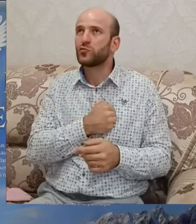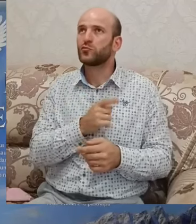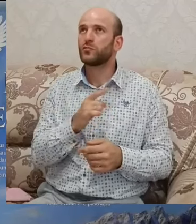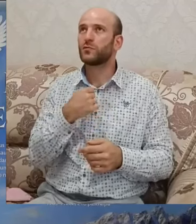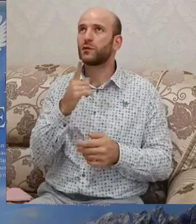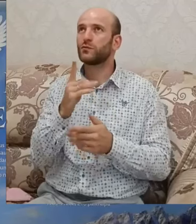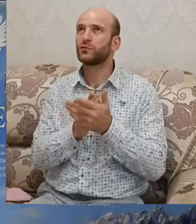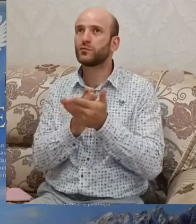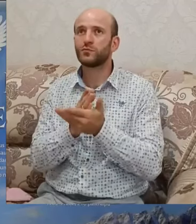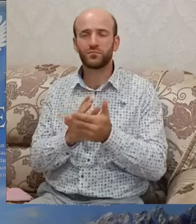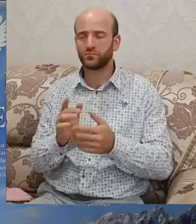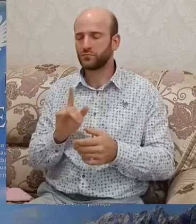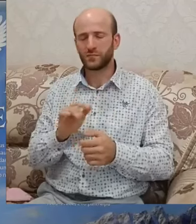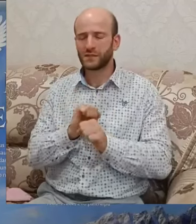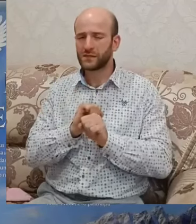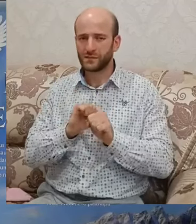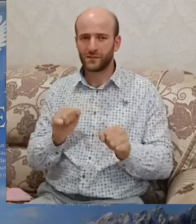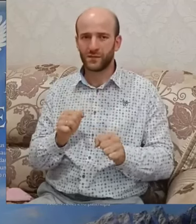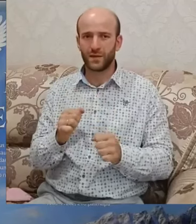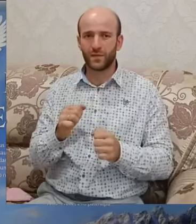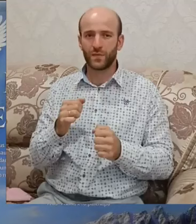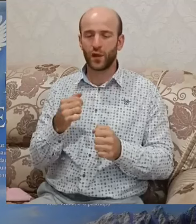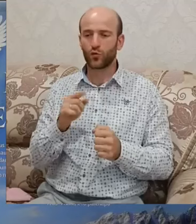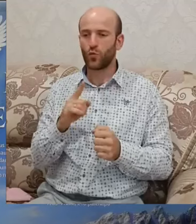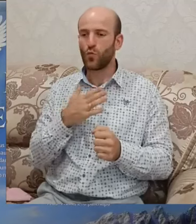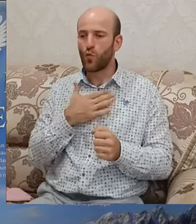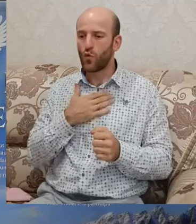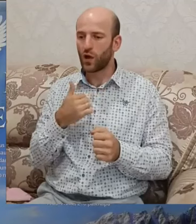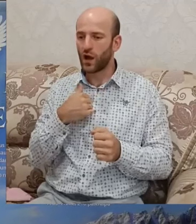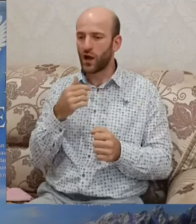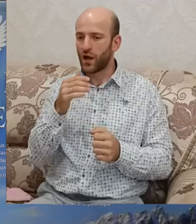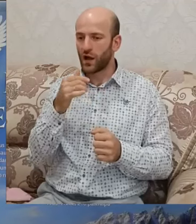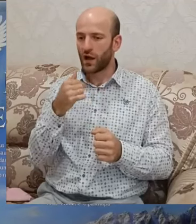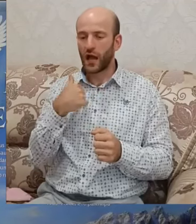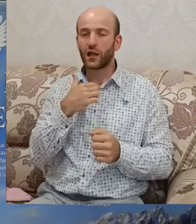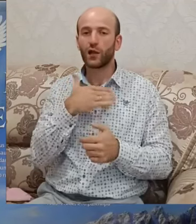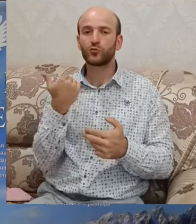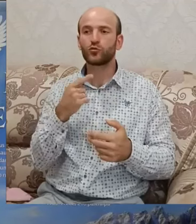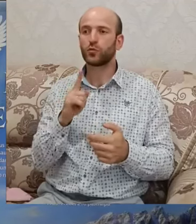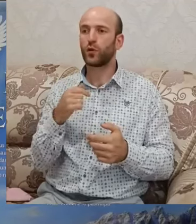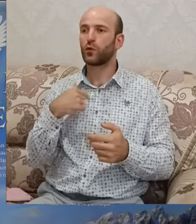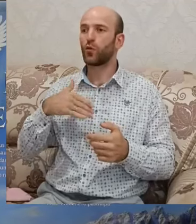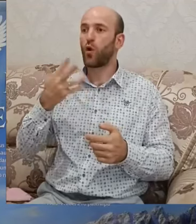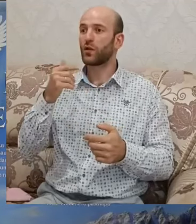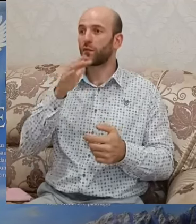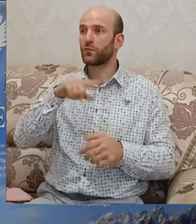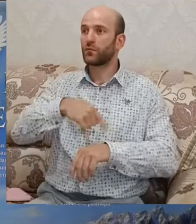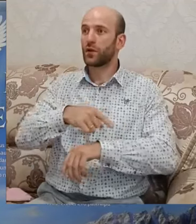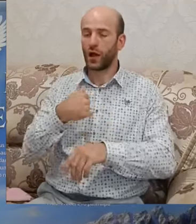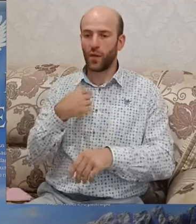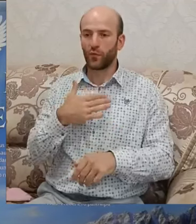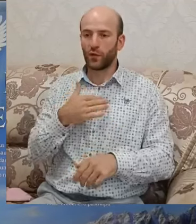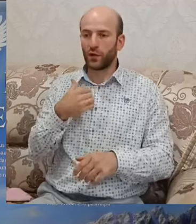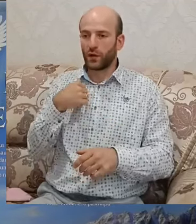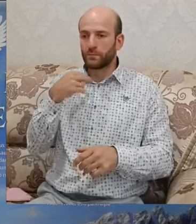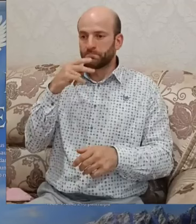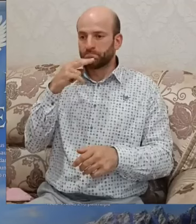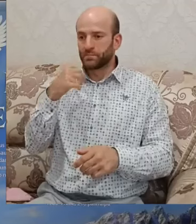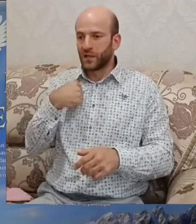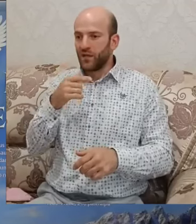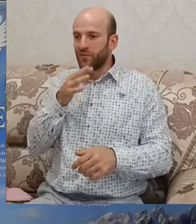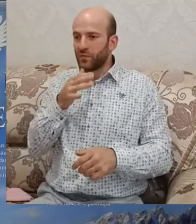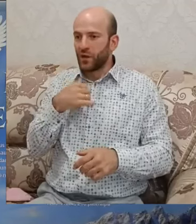savo laiką gyvenime. Что мы неправильно использовали время в жизни. Todėl, kad ir buvo sunkoka, bet aš džiaugiuosi. Поэтому хотя